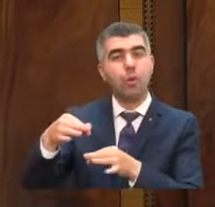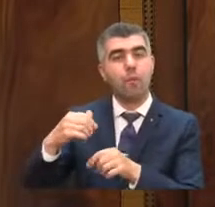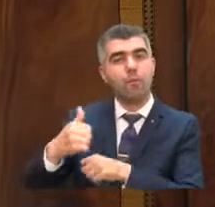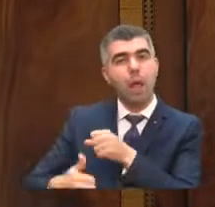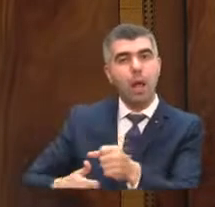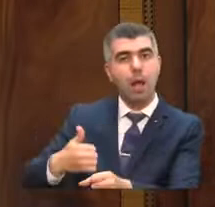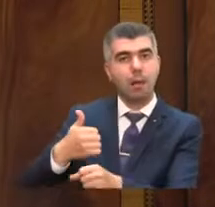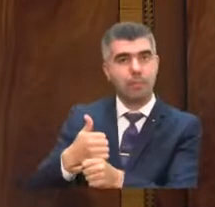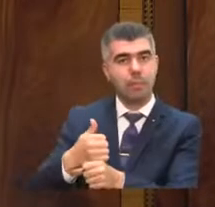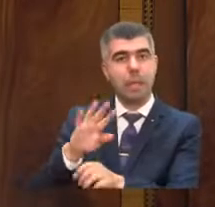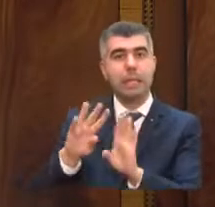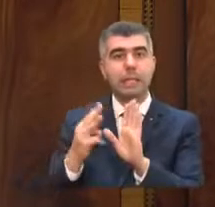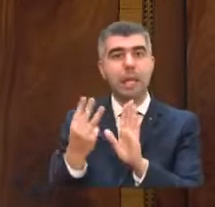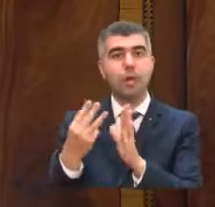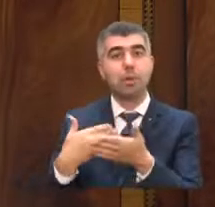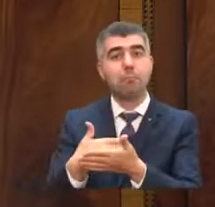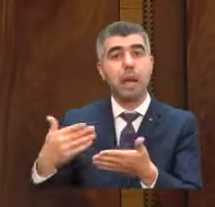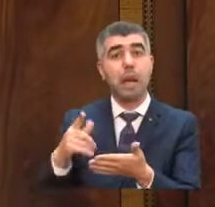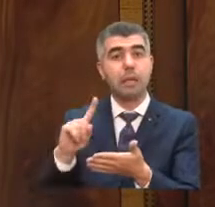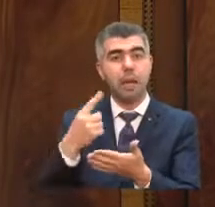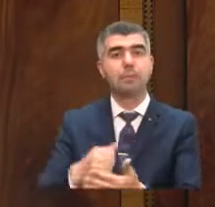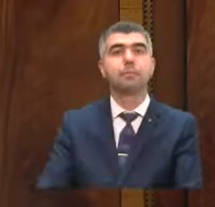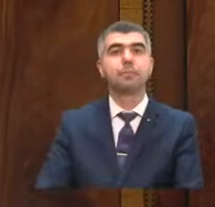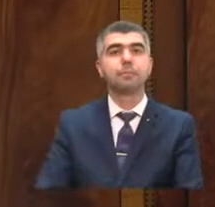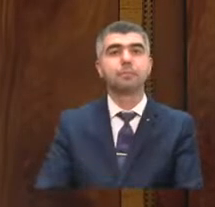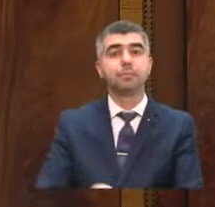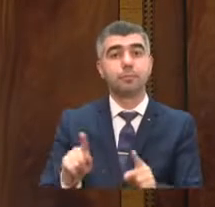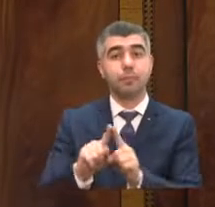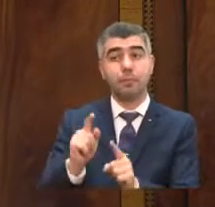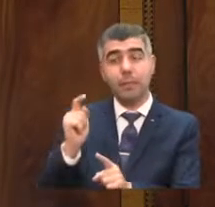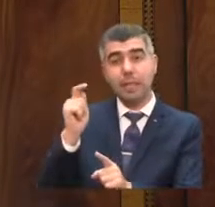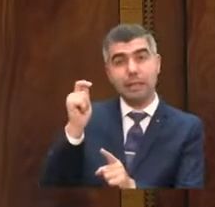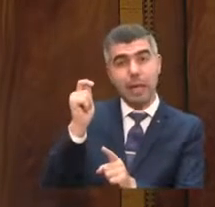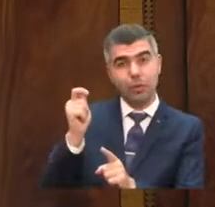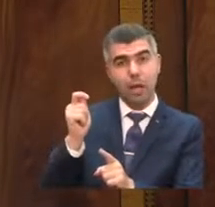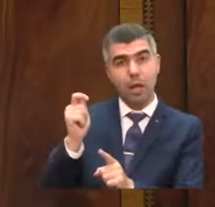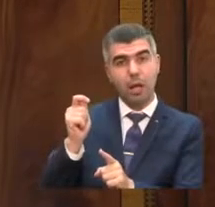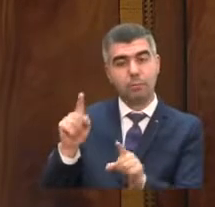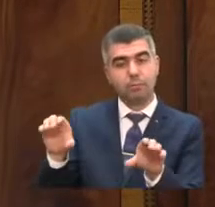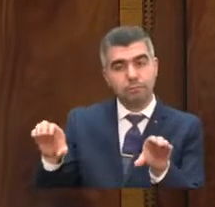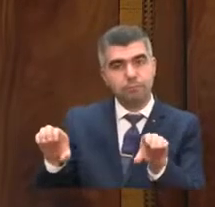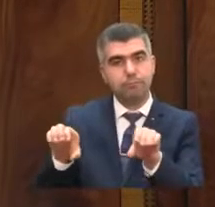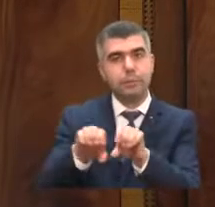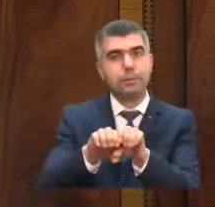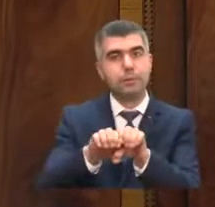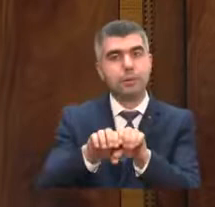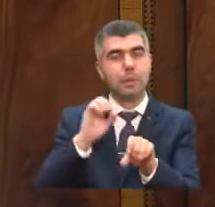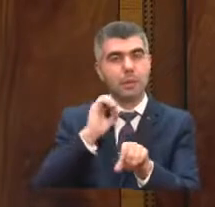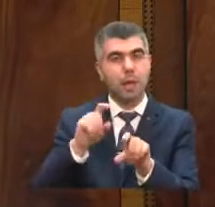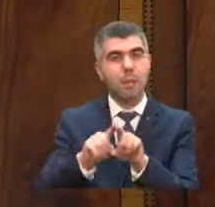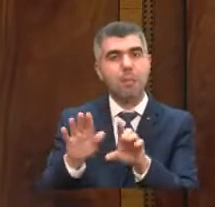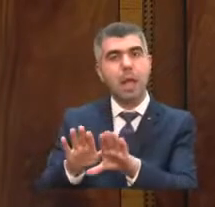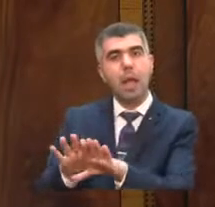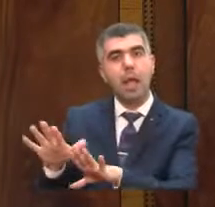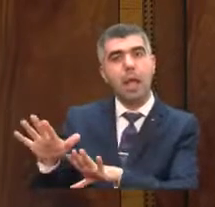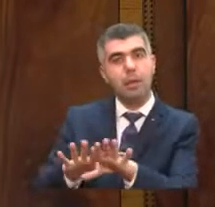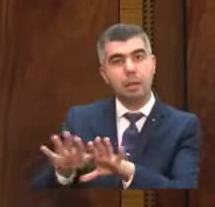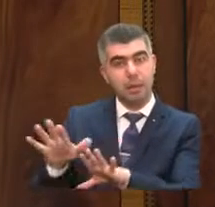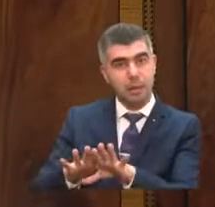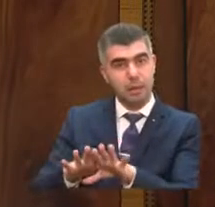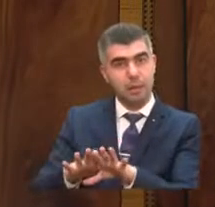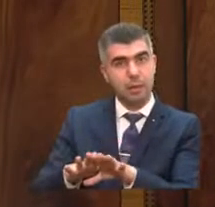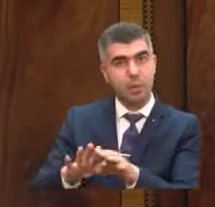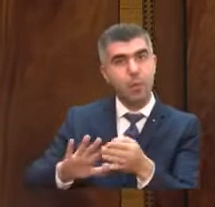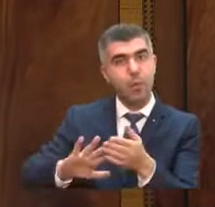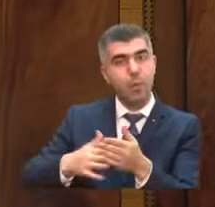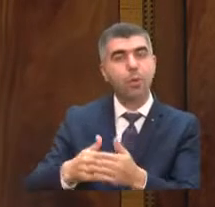الدرهم. ربط المنظومة المائية الطنجة بسد دار خروفة، ربط المنظومة المائية الأكادير بالمجمع ديال المختار